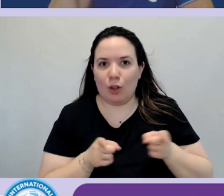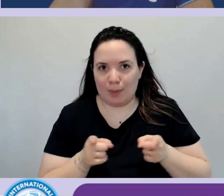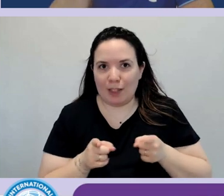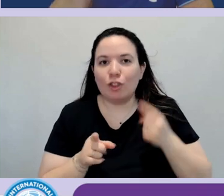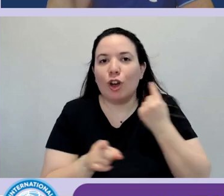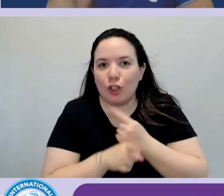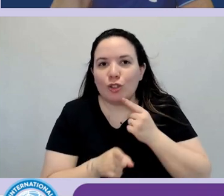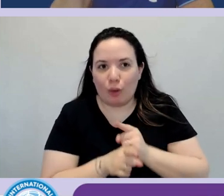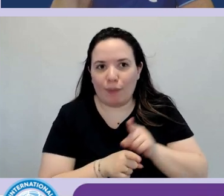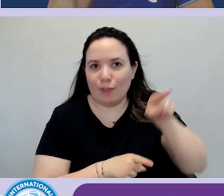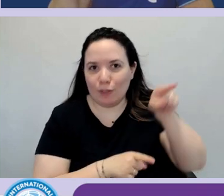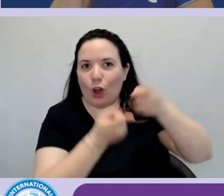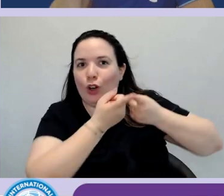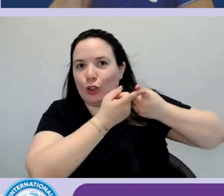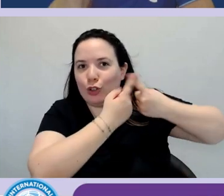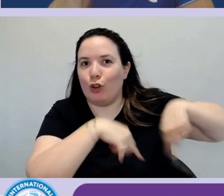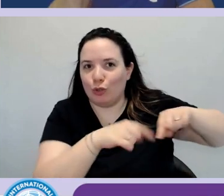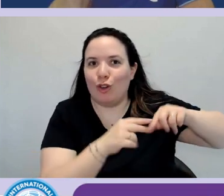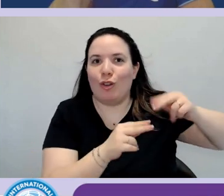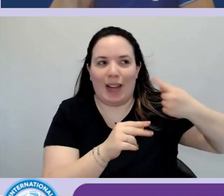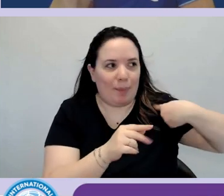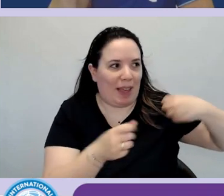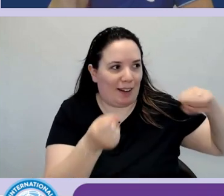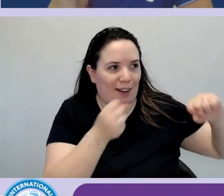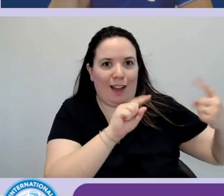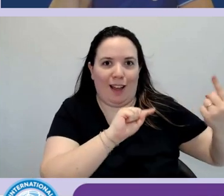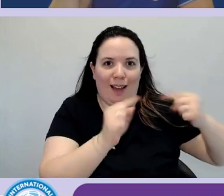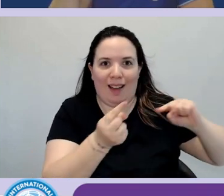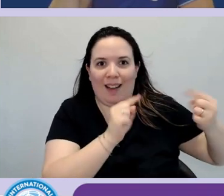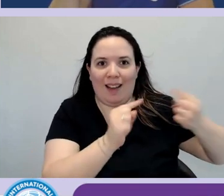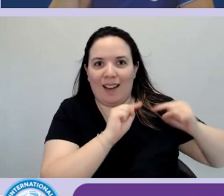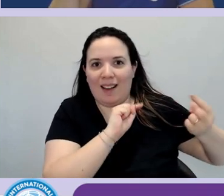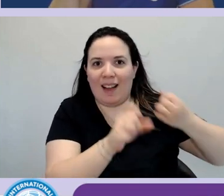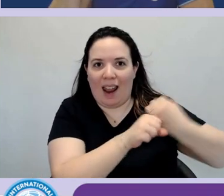Working Group sarà la riunione in contemporanea